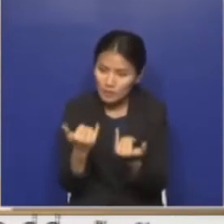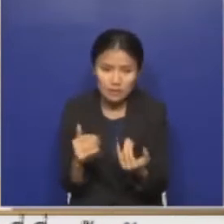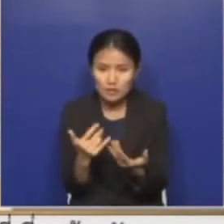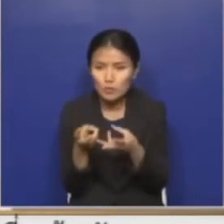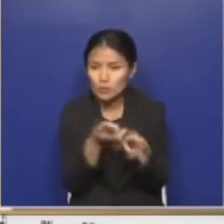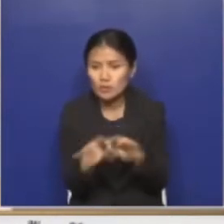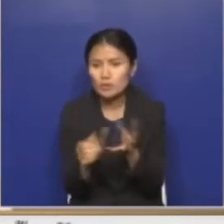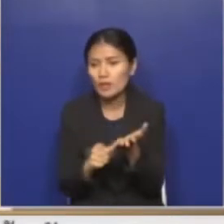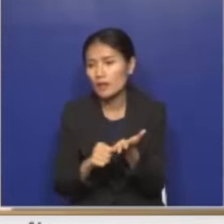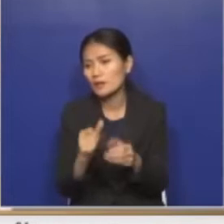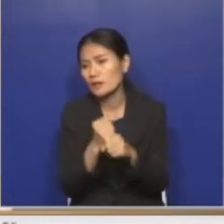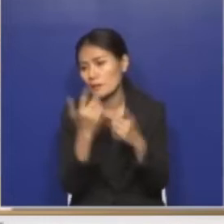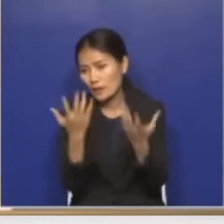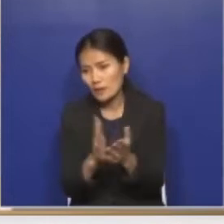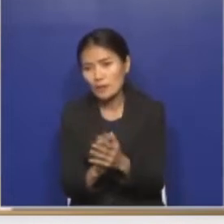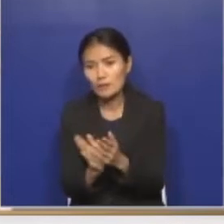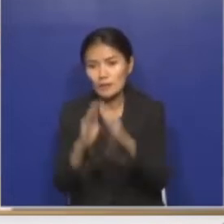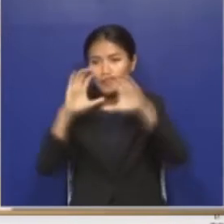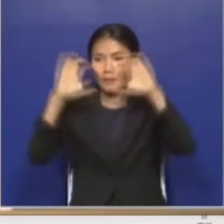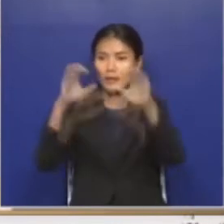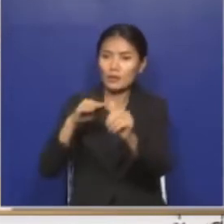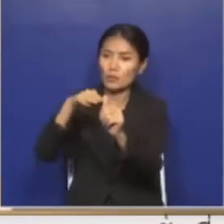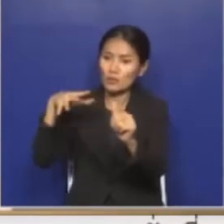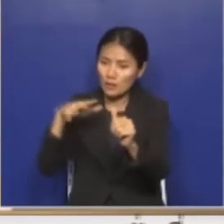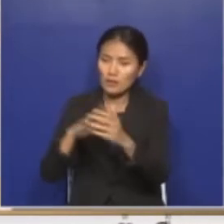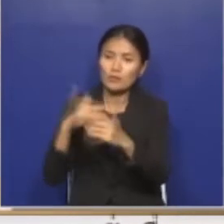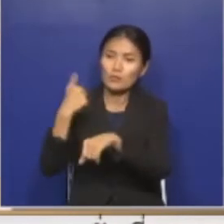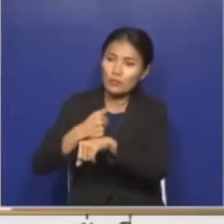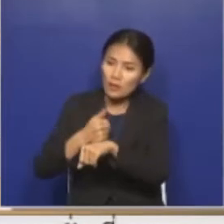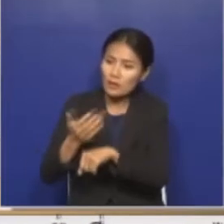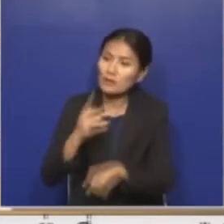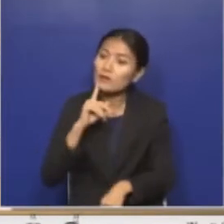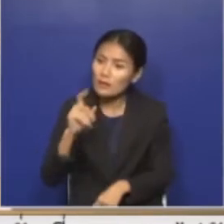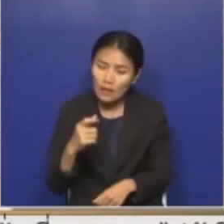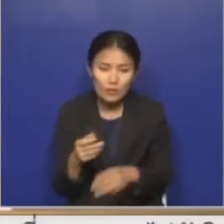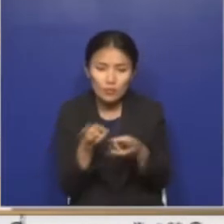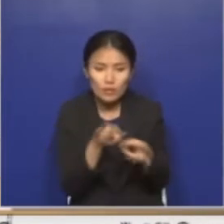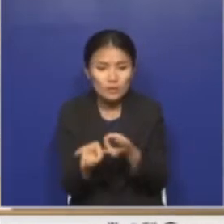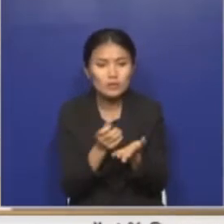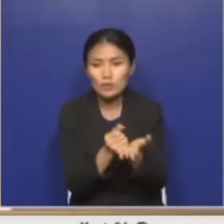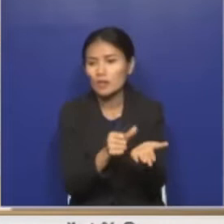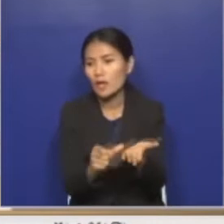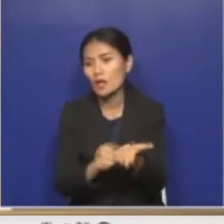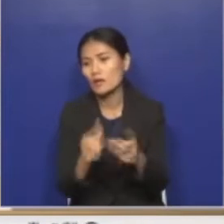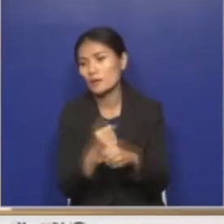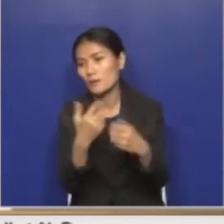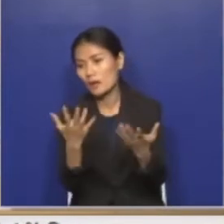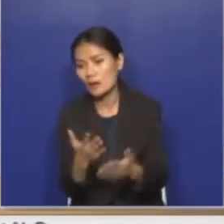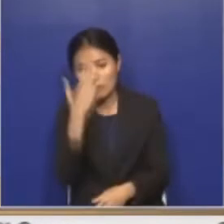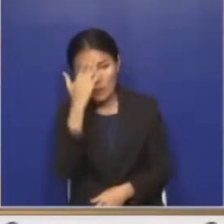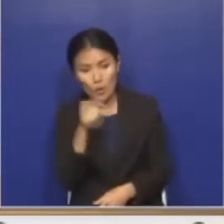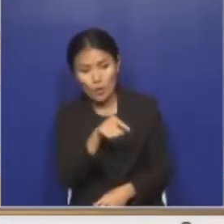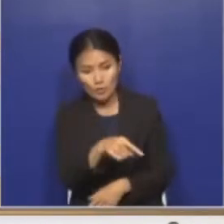เป็นนายกรัฐมนตรีแล้วก็แบบนี้เนี่ยท่านปล่อยปลาเลยไหมในการบริหารราชการแผ่นดินปล่อยให้เรื่อง